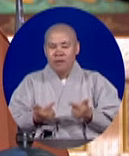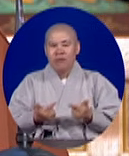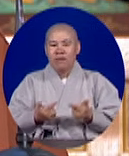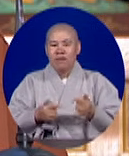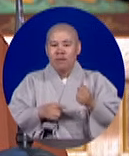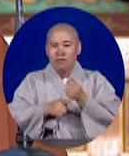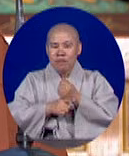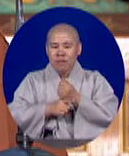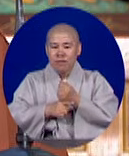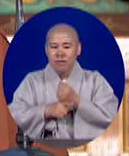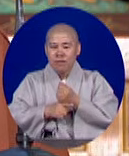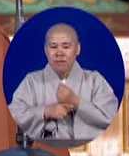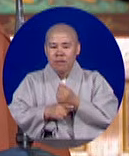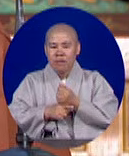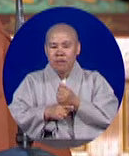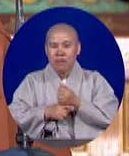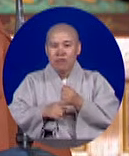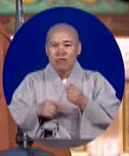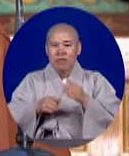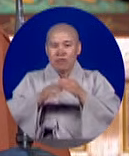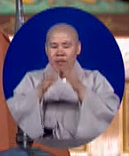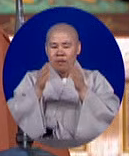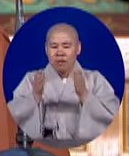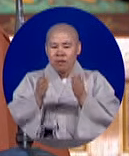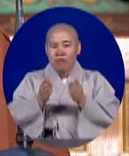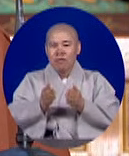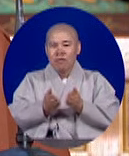이거는요 참 이게